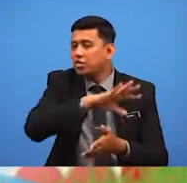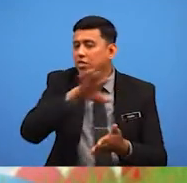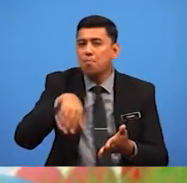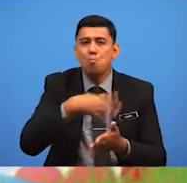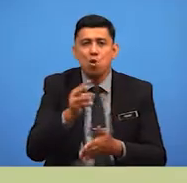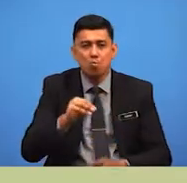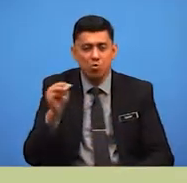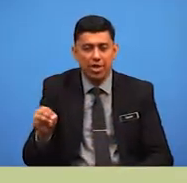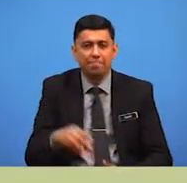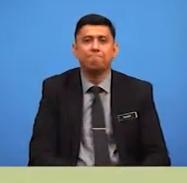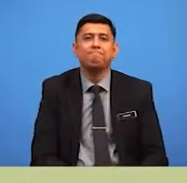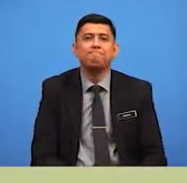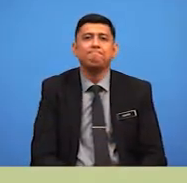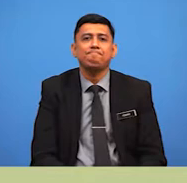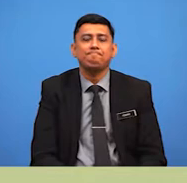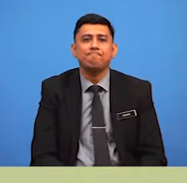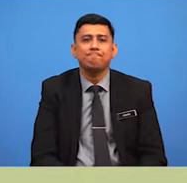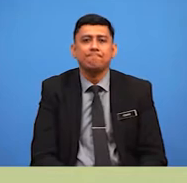semua murid.